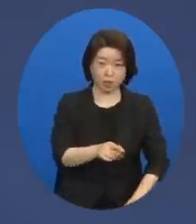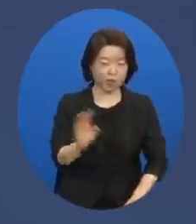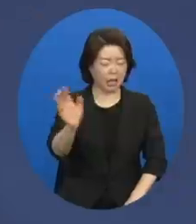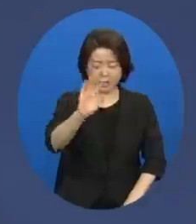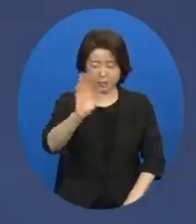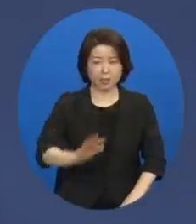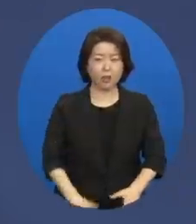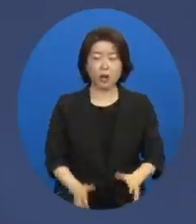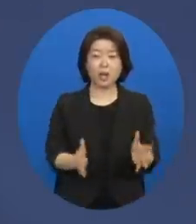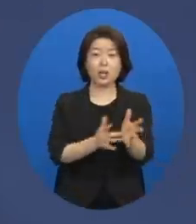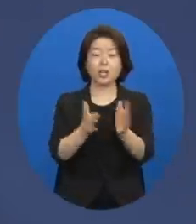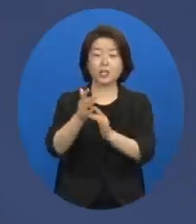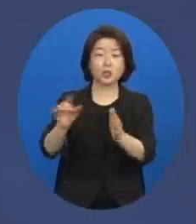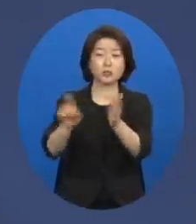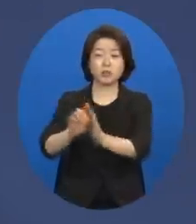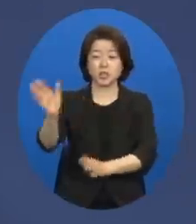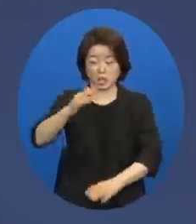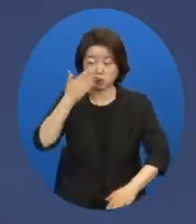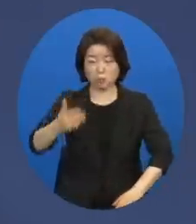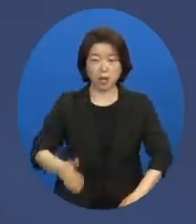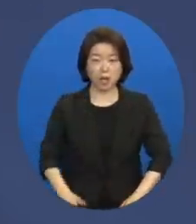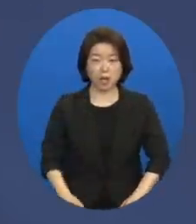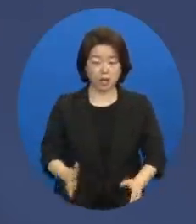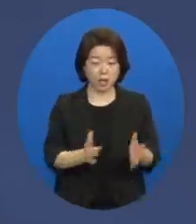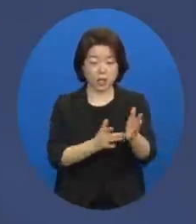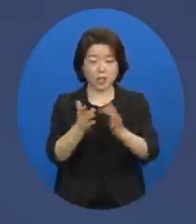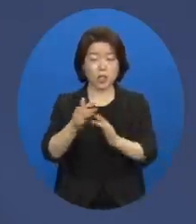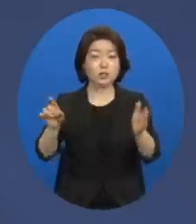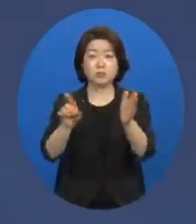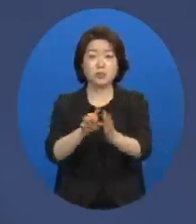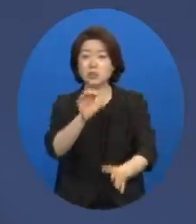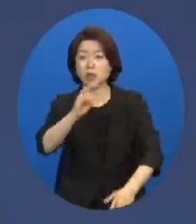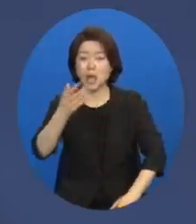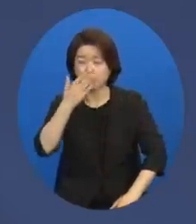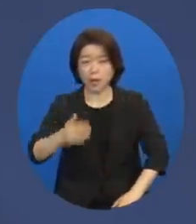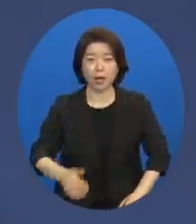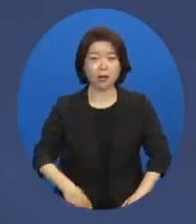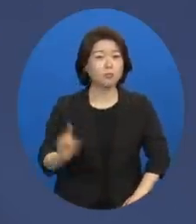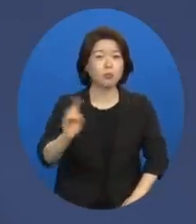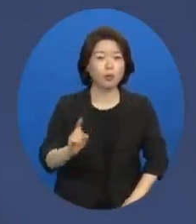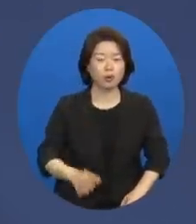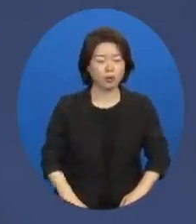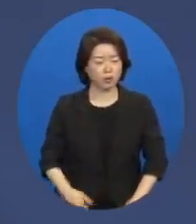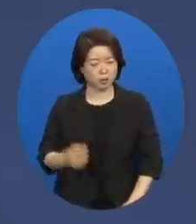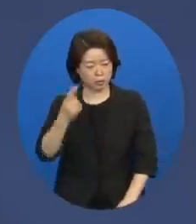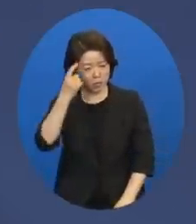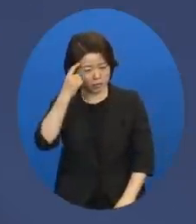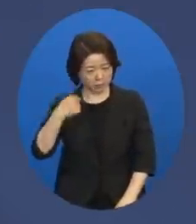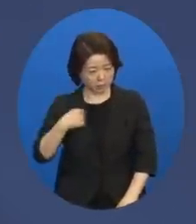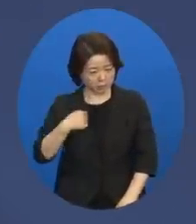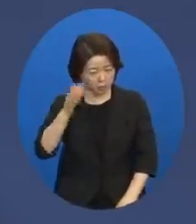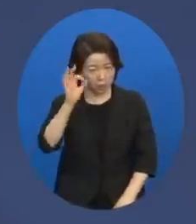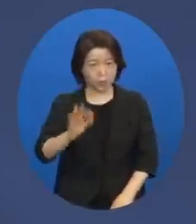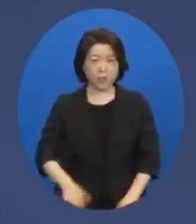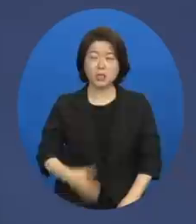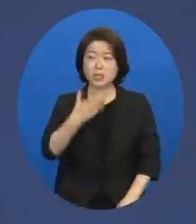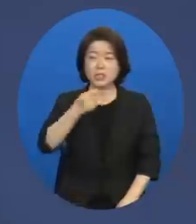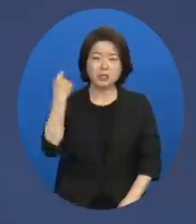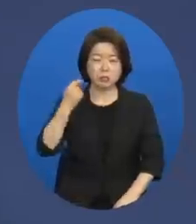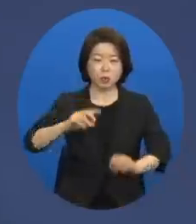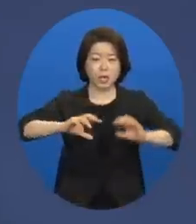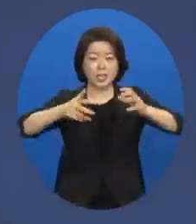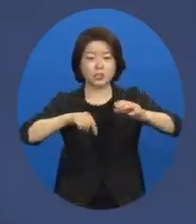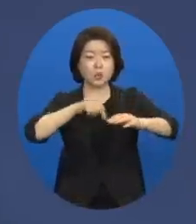그건 예수 안 믿어도 하는 일인데 예수 믿어야만 하는 일 있잖아요. 세상에 가만히 생각하니까 나 같은 놈이 이 복음을 내가 지구